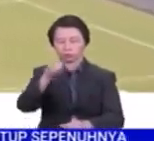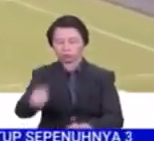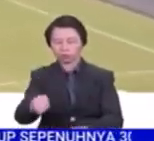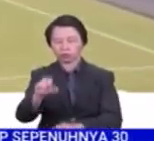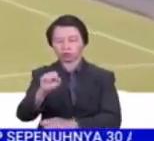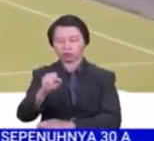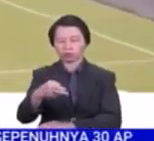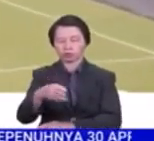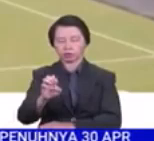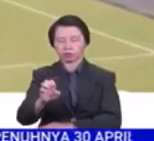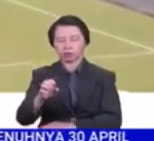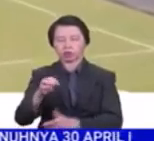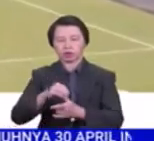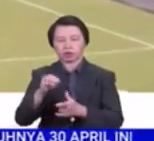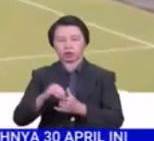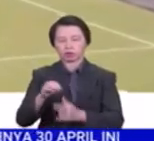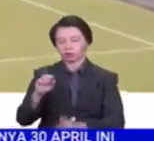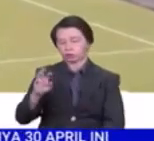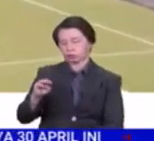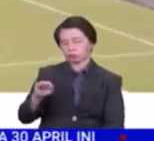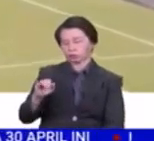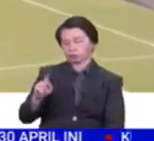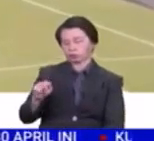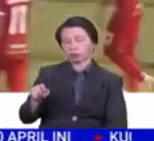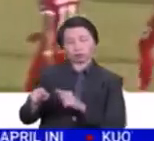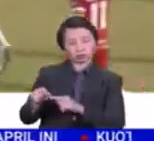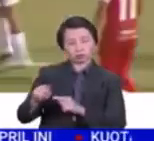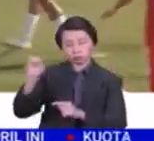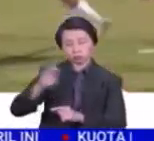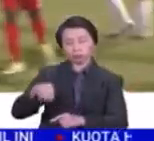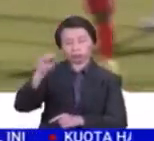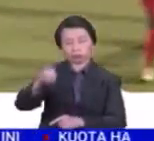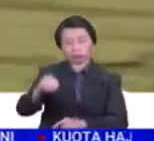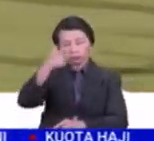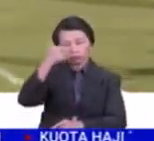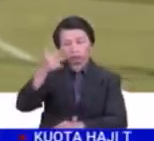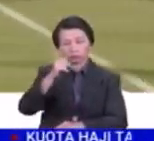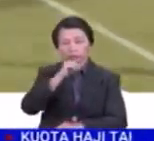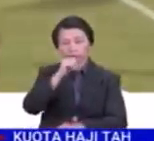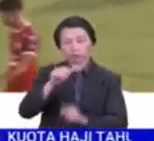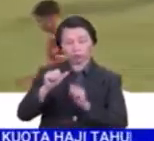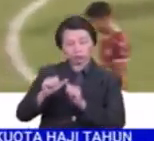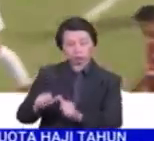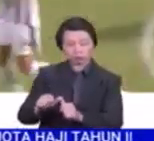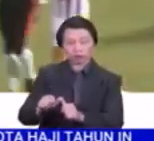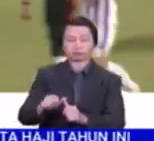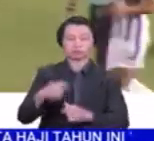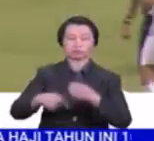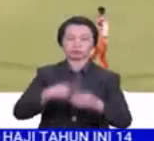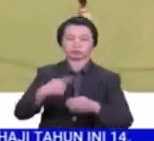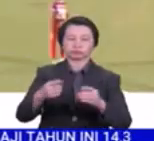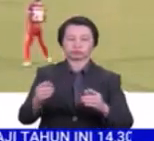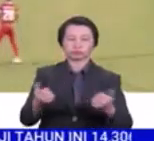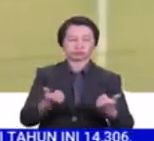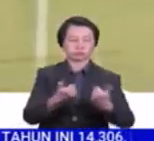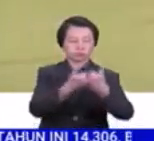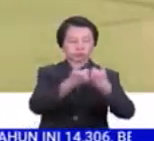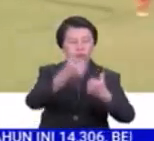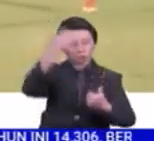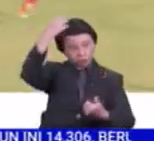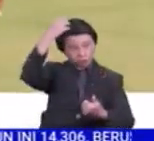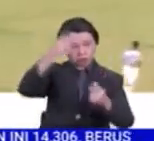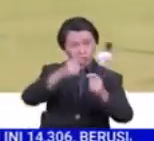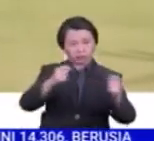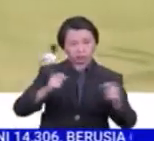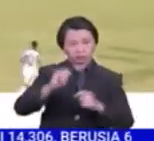oleh Syekh atau minta yang sebelum ini tidak diturunkan atas faktor tactical mengulas mengenai pertemuan dengan Selangor di